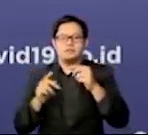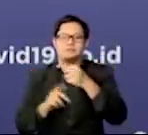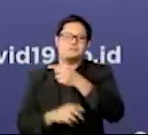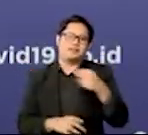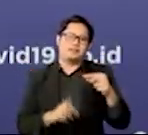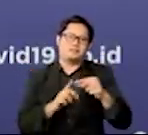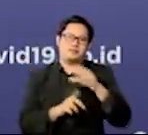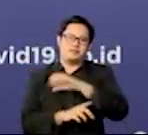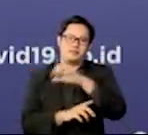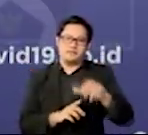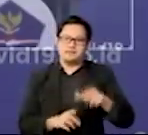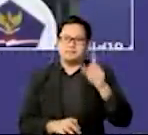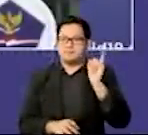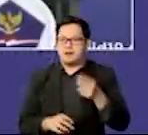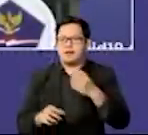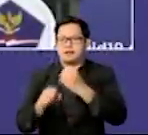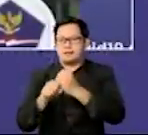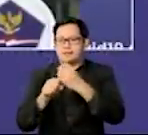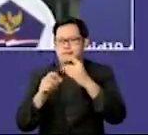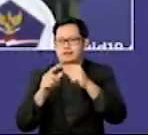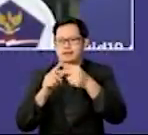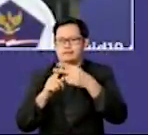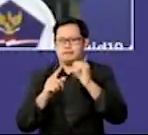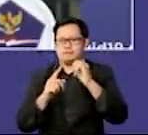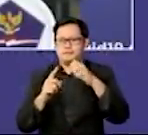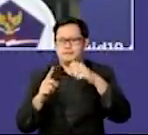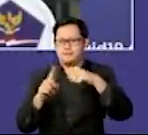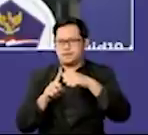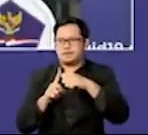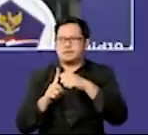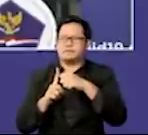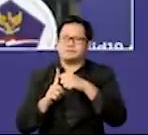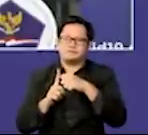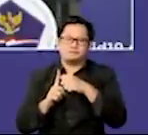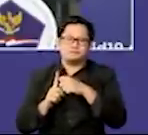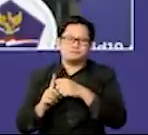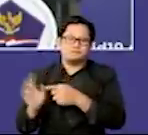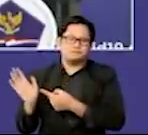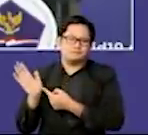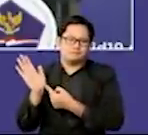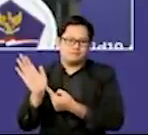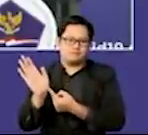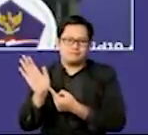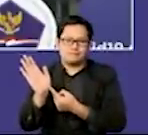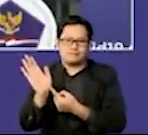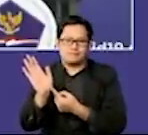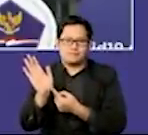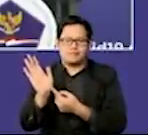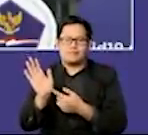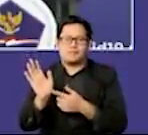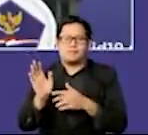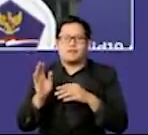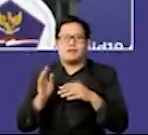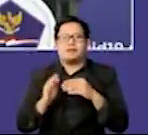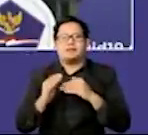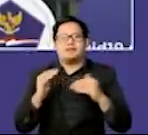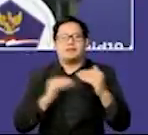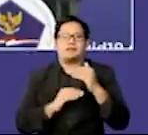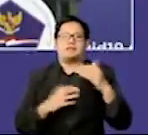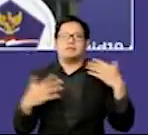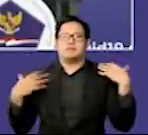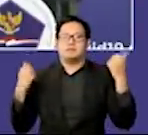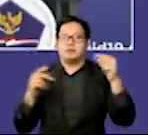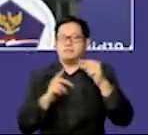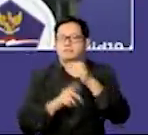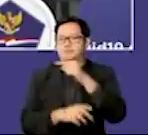grafik yang menggambarkan tentang tingkat kesembuhan dari provinsi-provinsi secara nasional